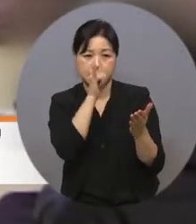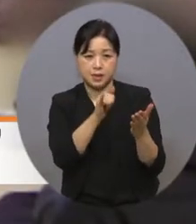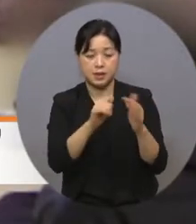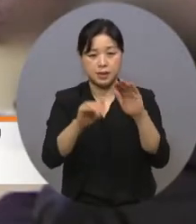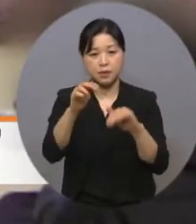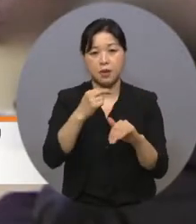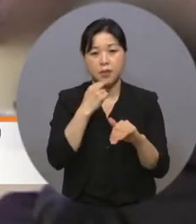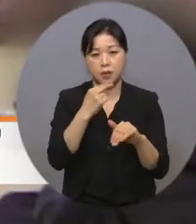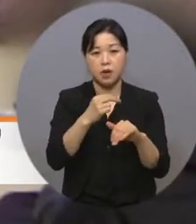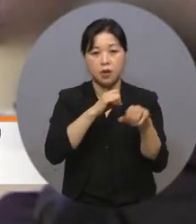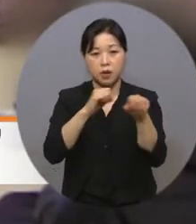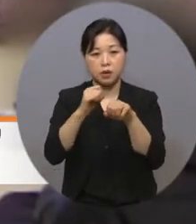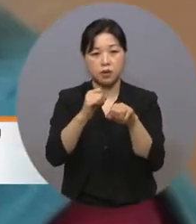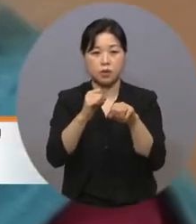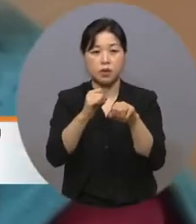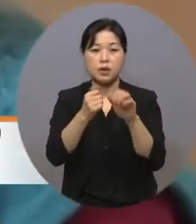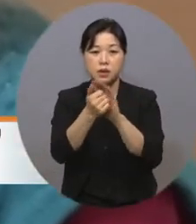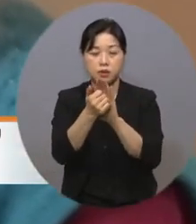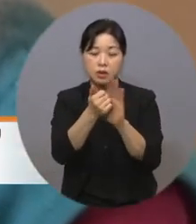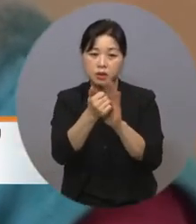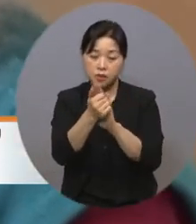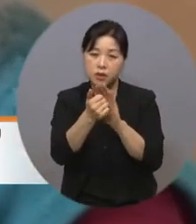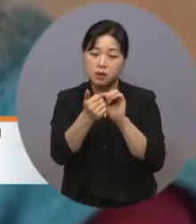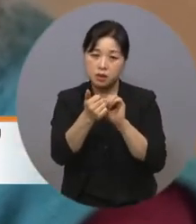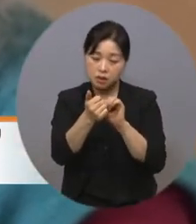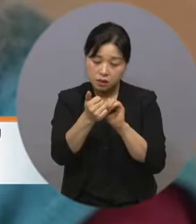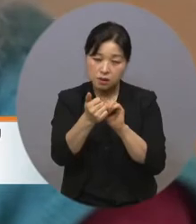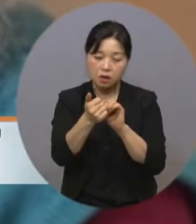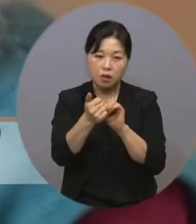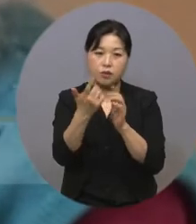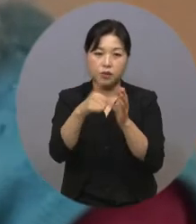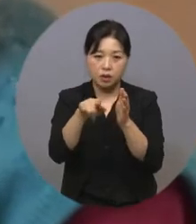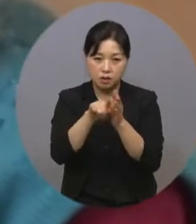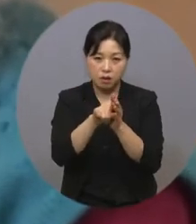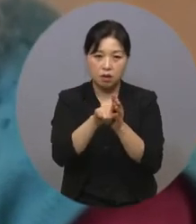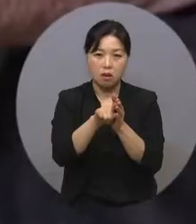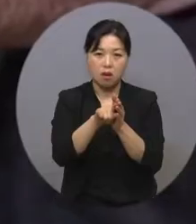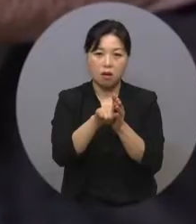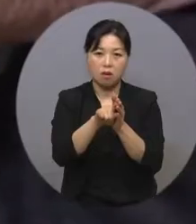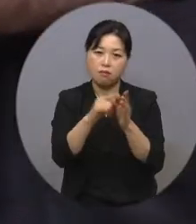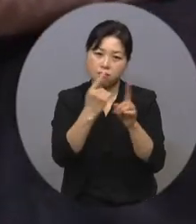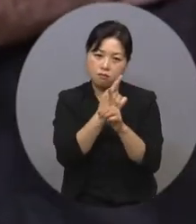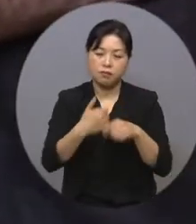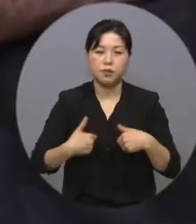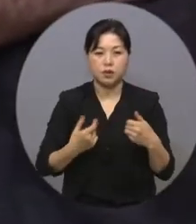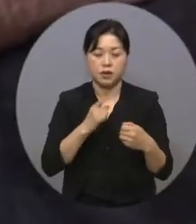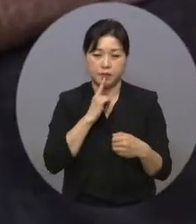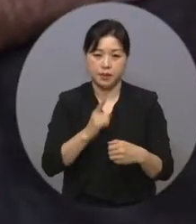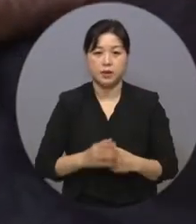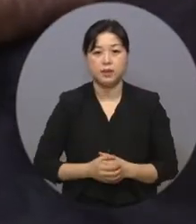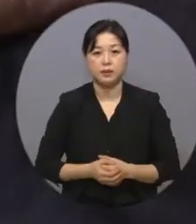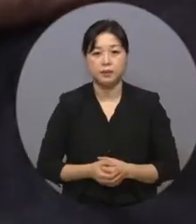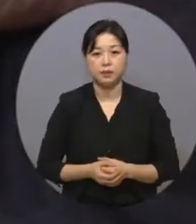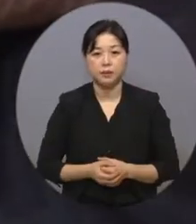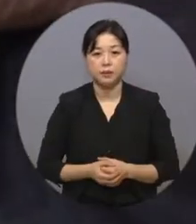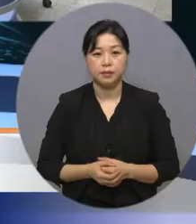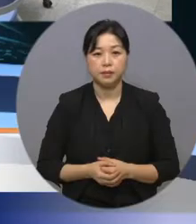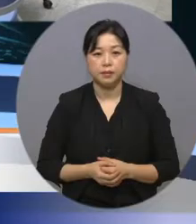없는 활동지원 서비스를 위해 대책을 마련할 것을 강조했습니다. 복지TV 뉴스 박선용입니다.